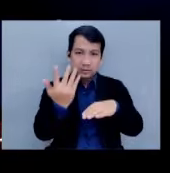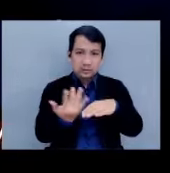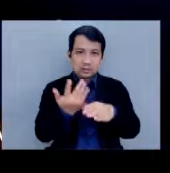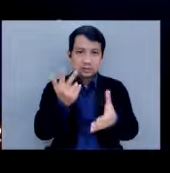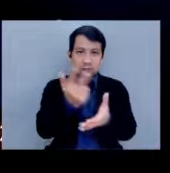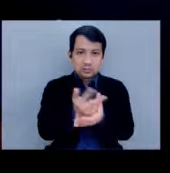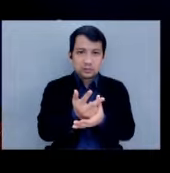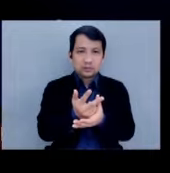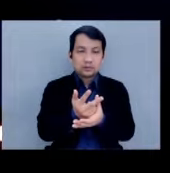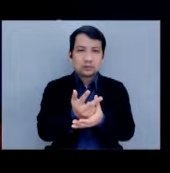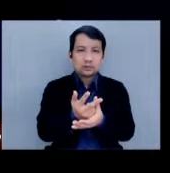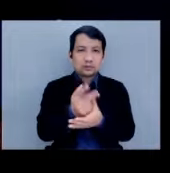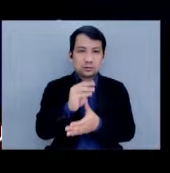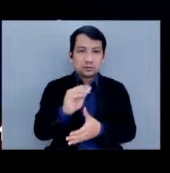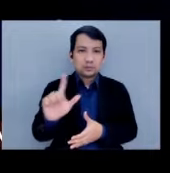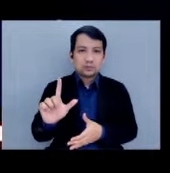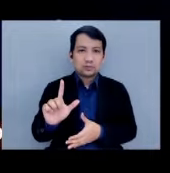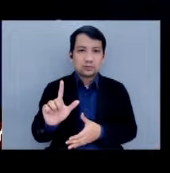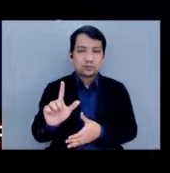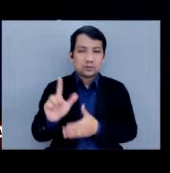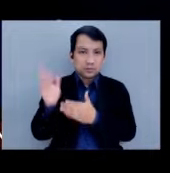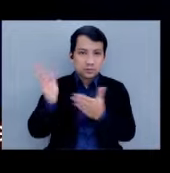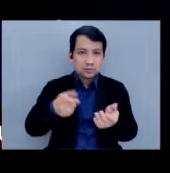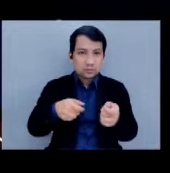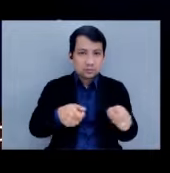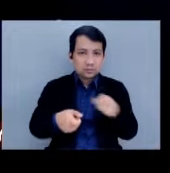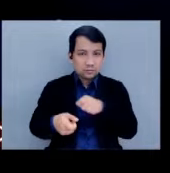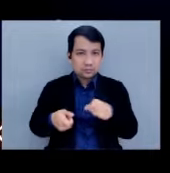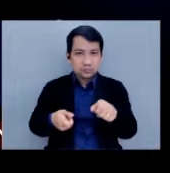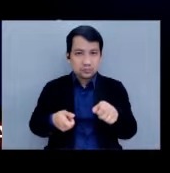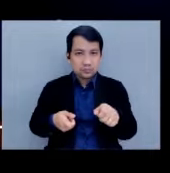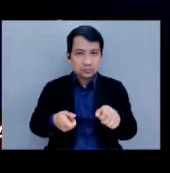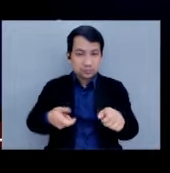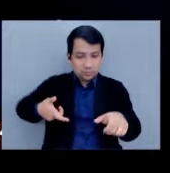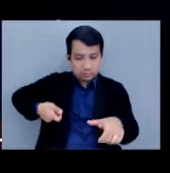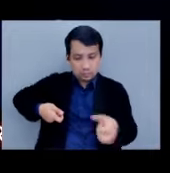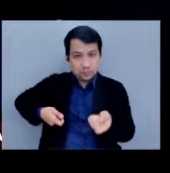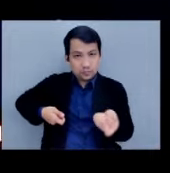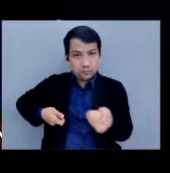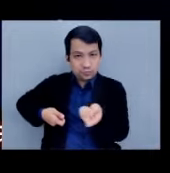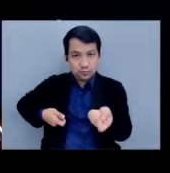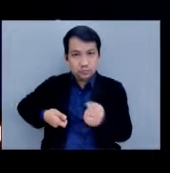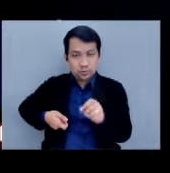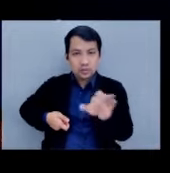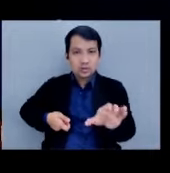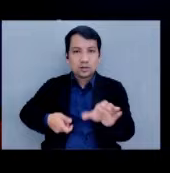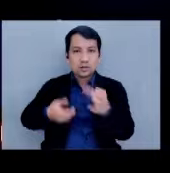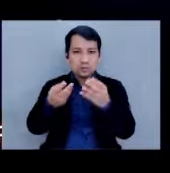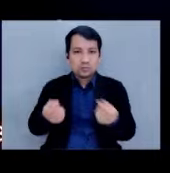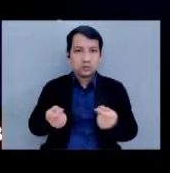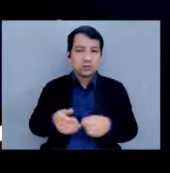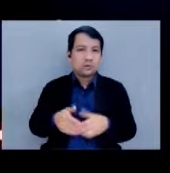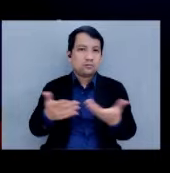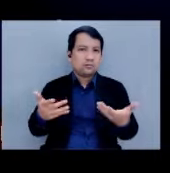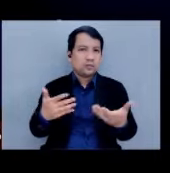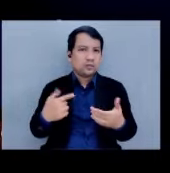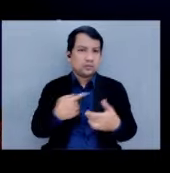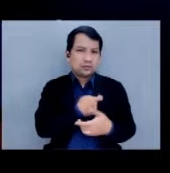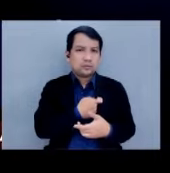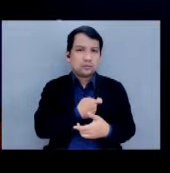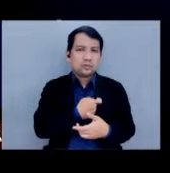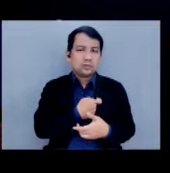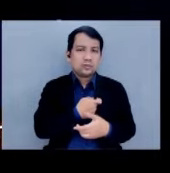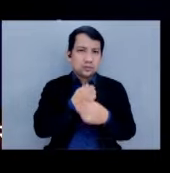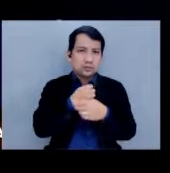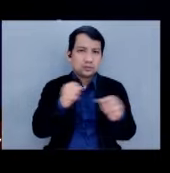ng mall. Agad kumuha ng fire extinguisher ang mga empleyado at naapula ang apoy. Wala namang nasaktan at ligtas ang